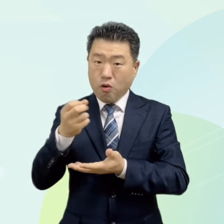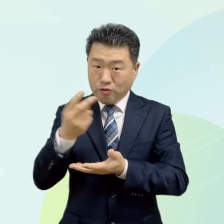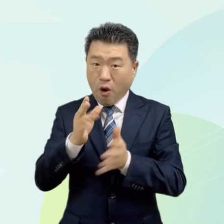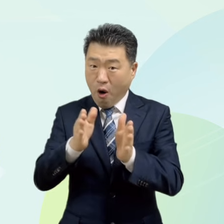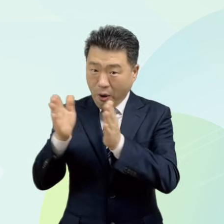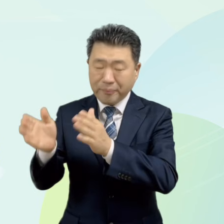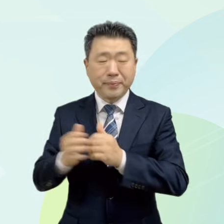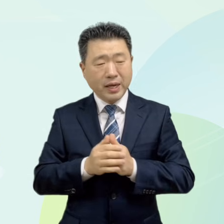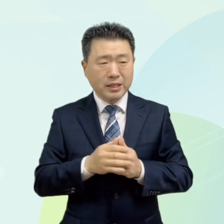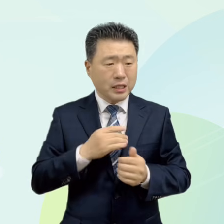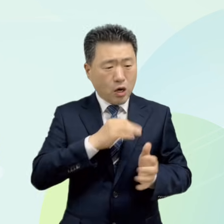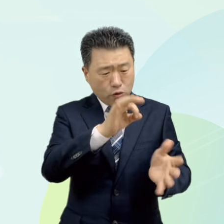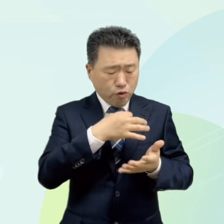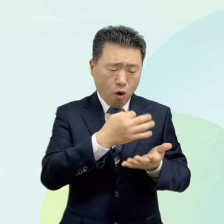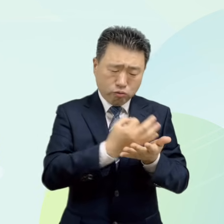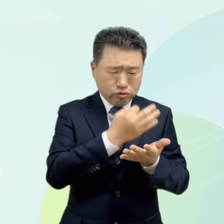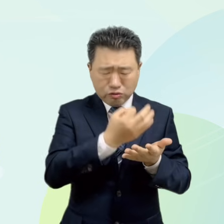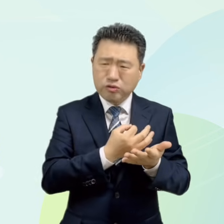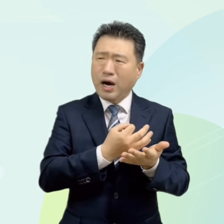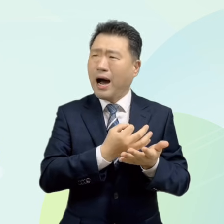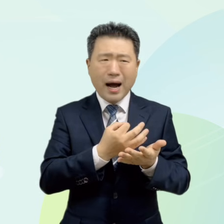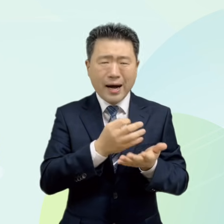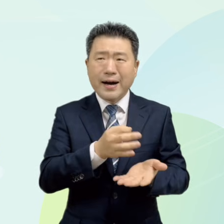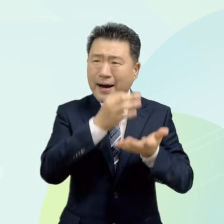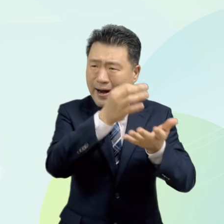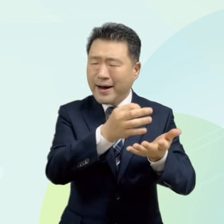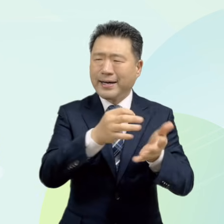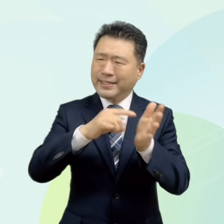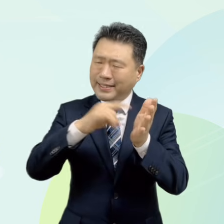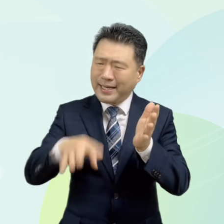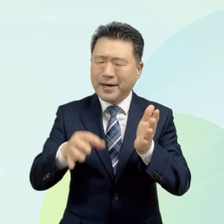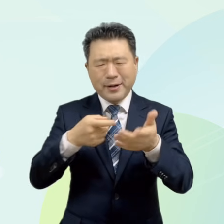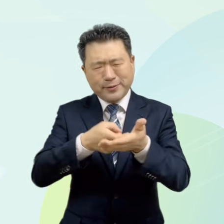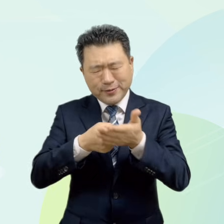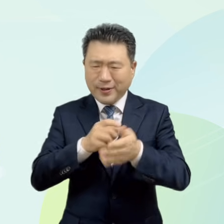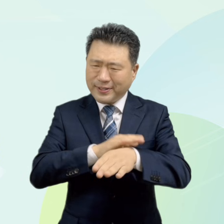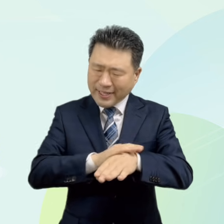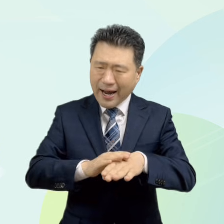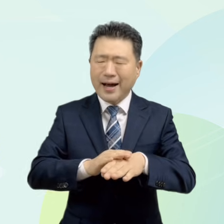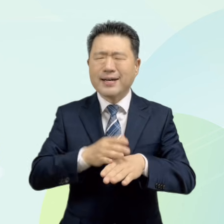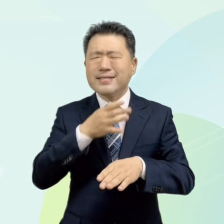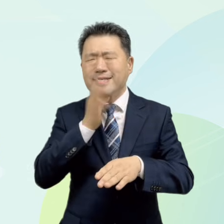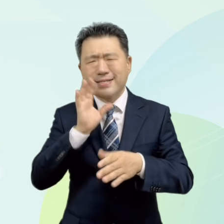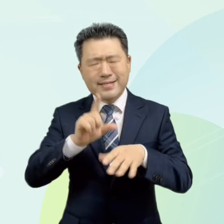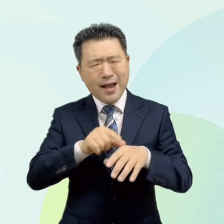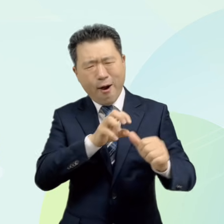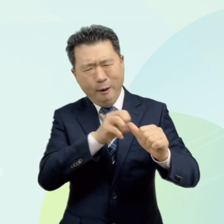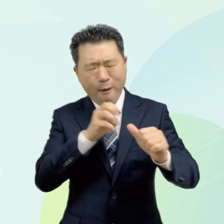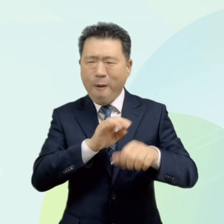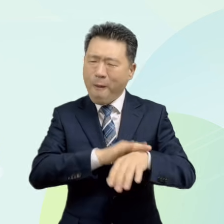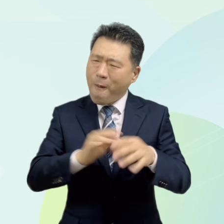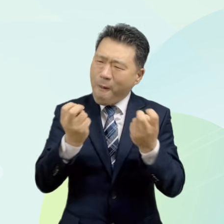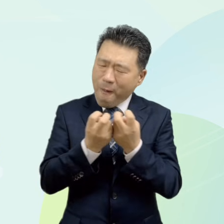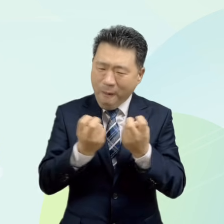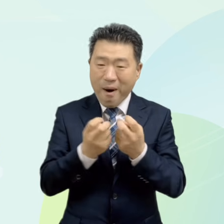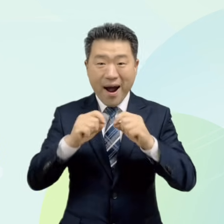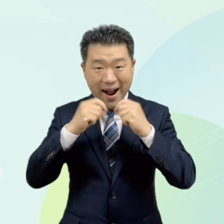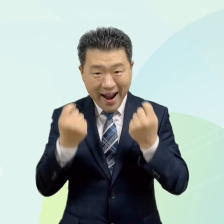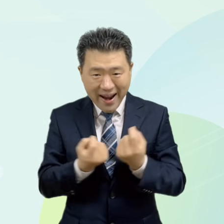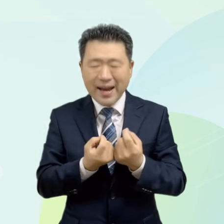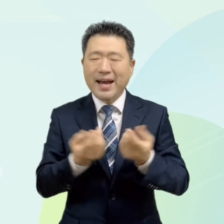있는 개인이 부담금을 납입하여 절세 혜택을 받고 연금이나 노후 자금으로 활용할 수 있는